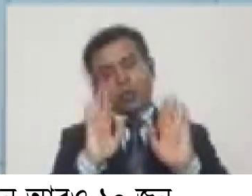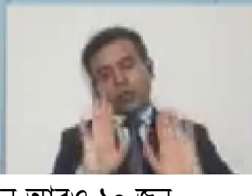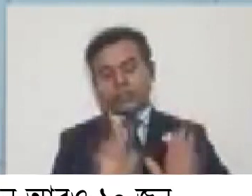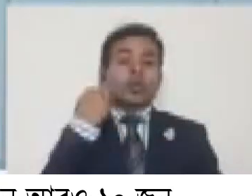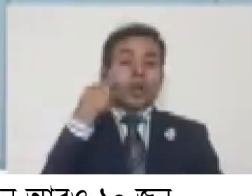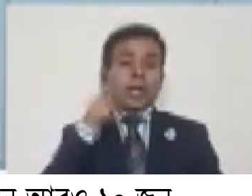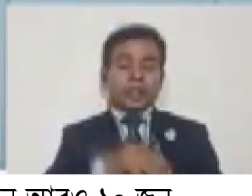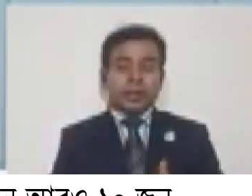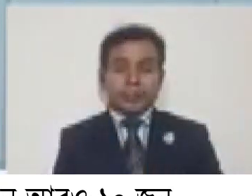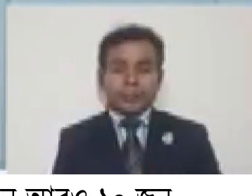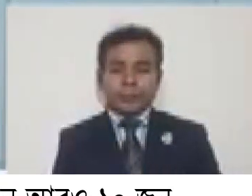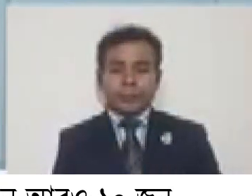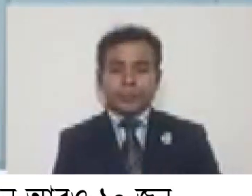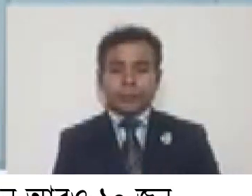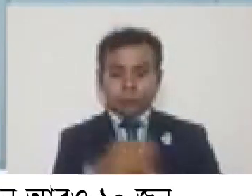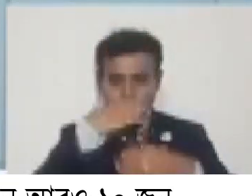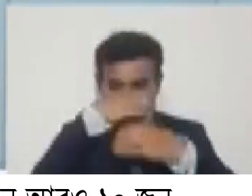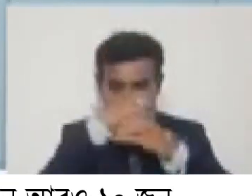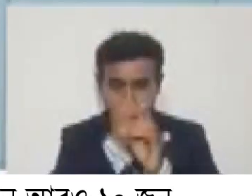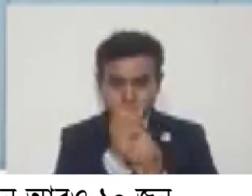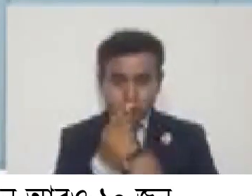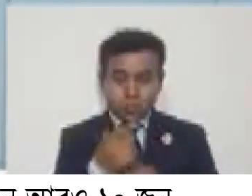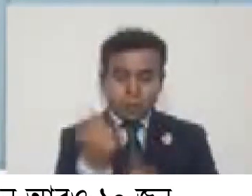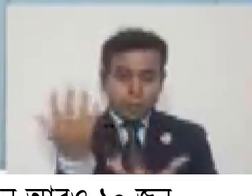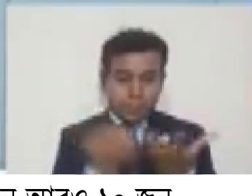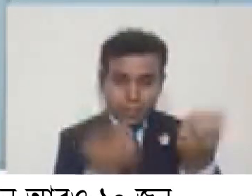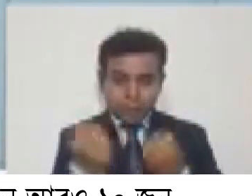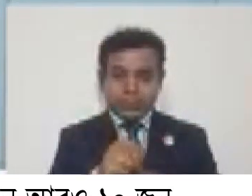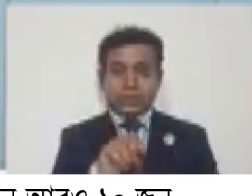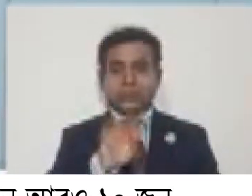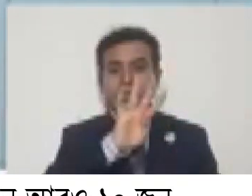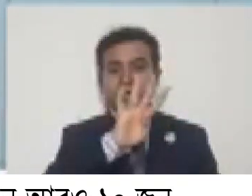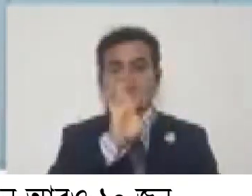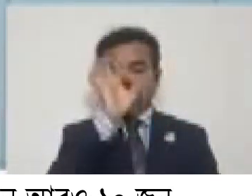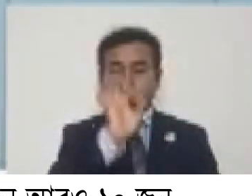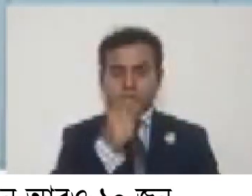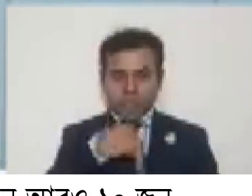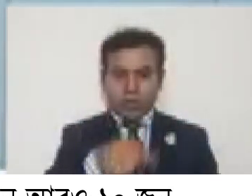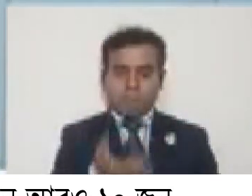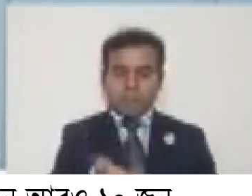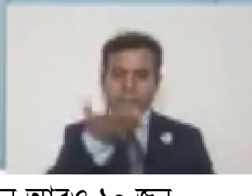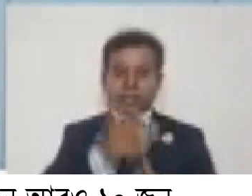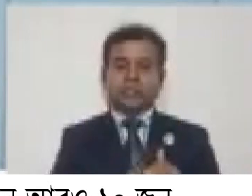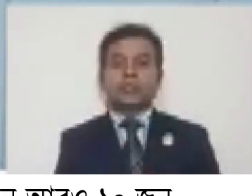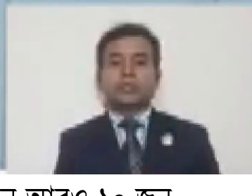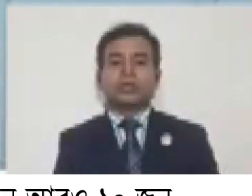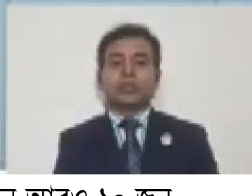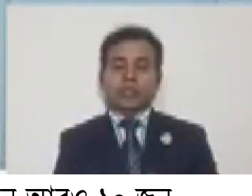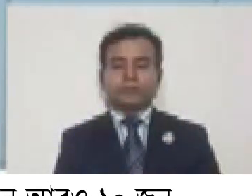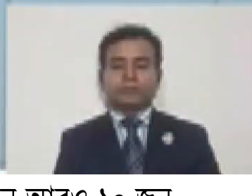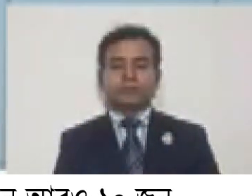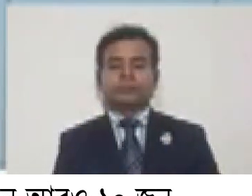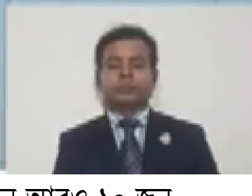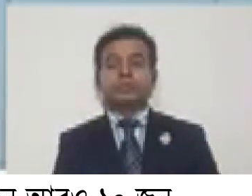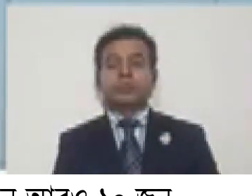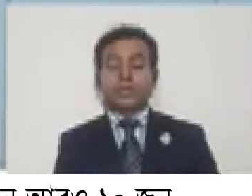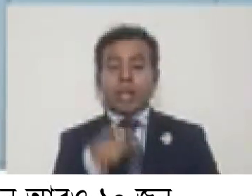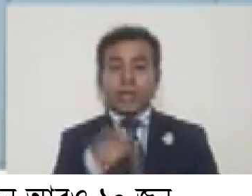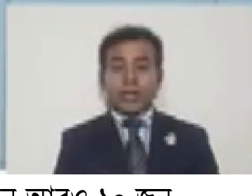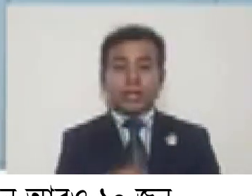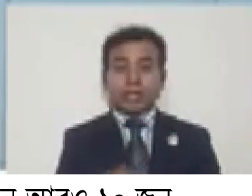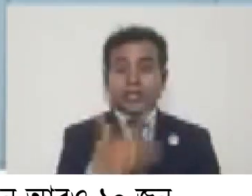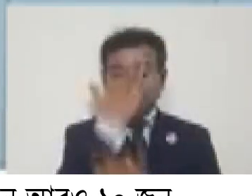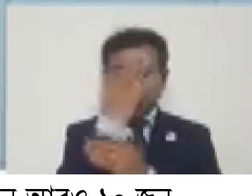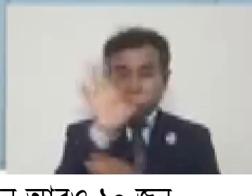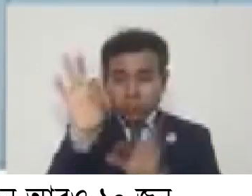তুলনায় 4% বেশি এবং নমুনা পরীক্ষা করার হার 16% বেশি। নমুনা